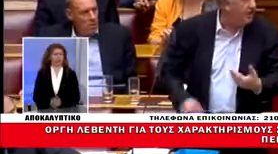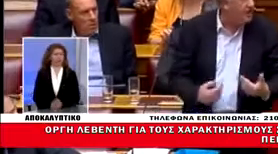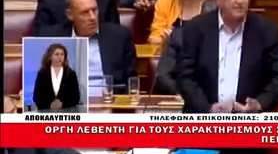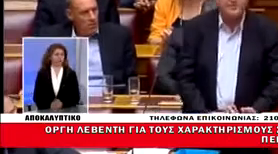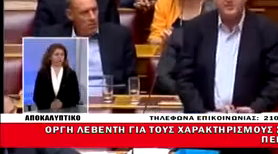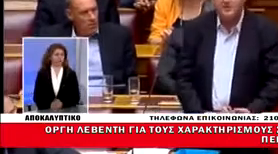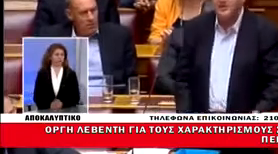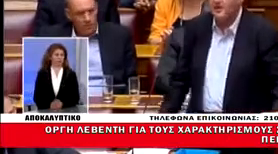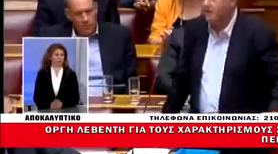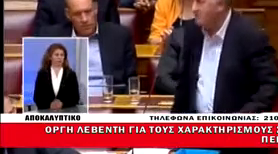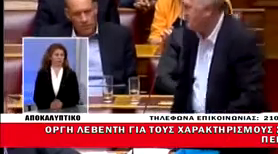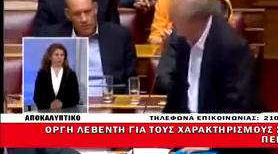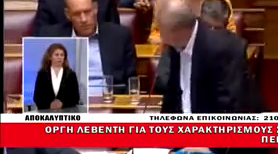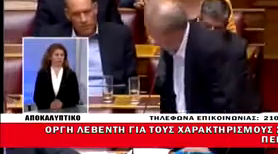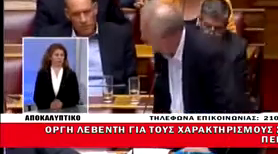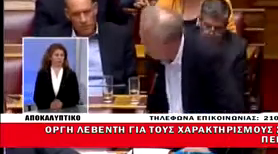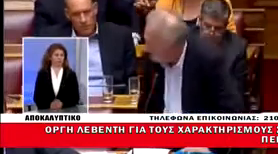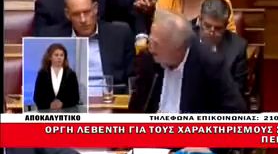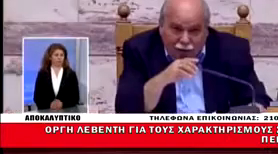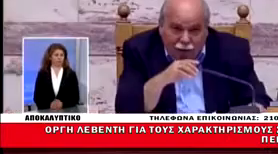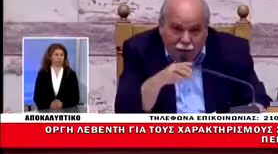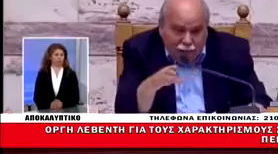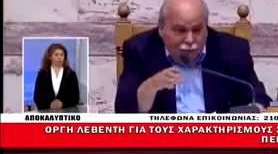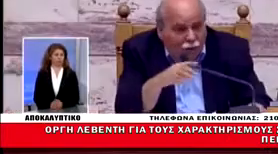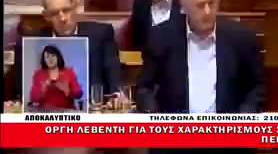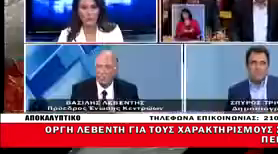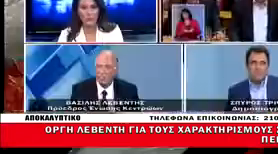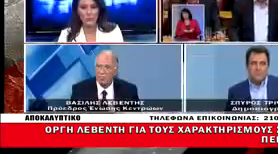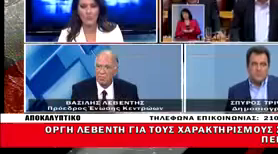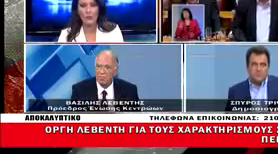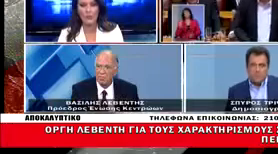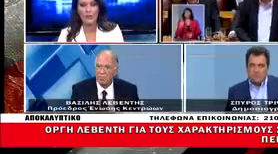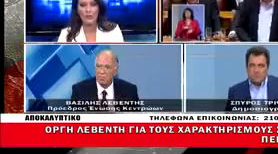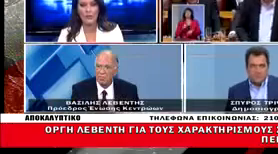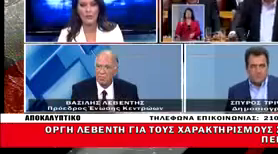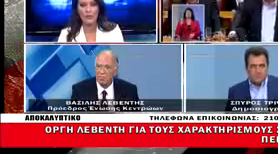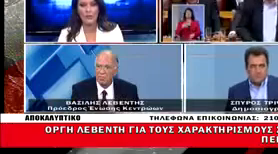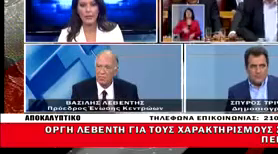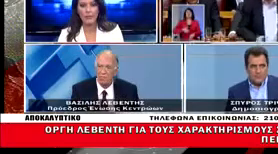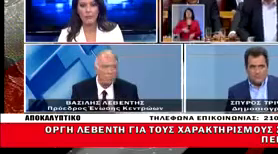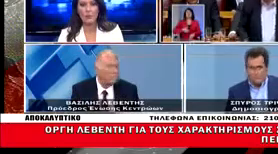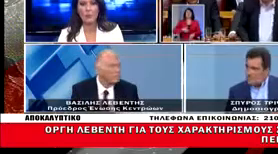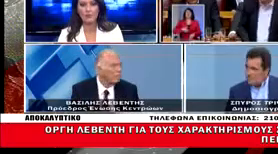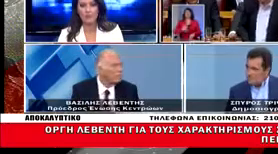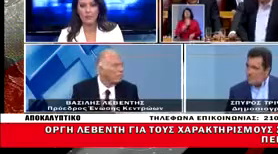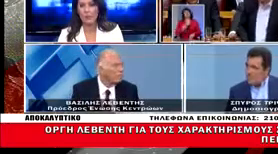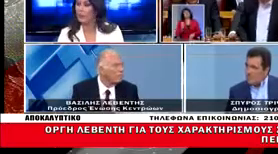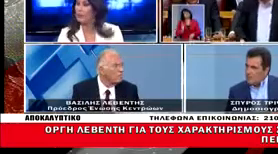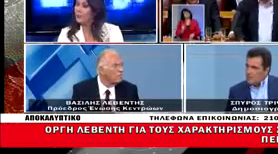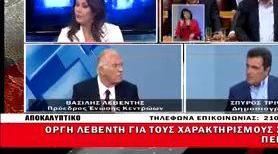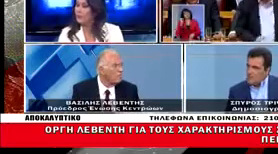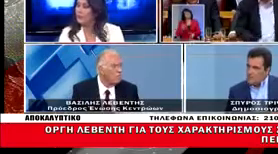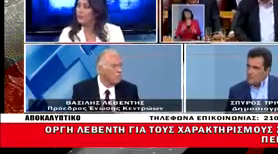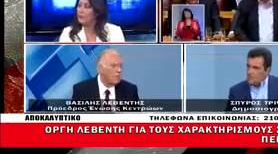Παρακαλώ, με συγχωρείτε. Εντάξει. Όλοι γελάσαμε. Σήμερα πώς το βλέπετε αυτό?